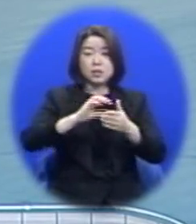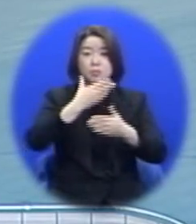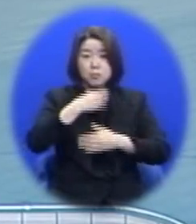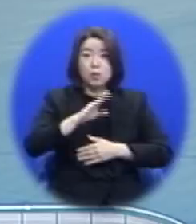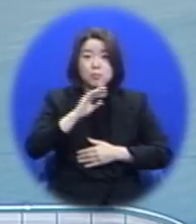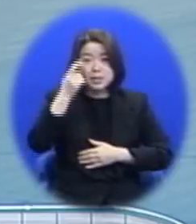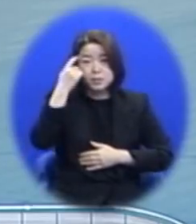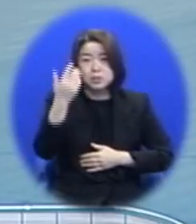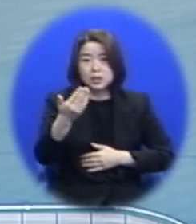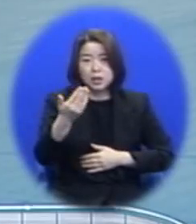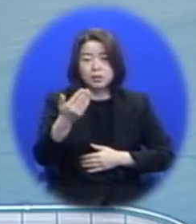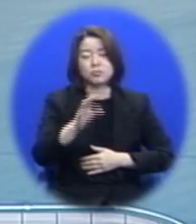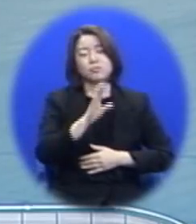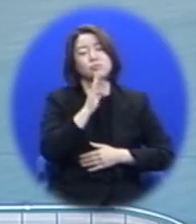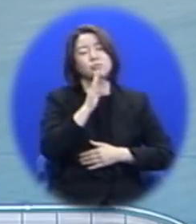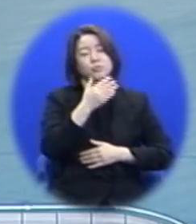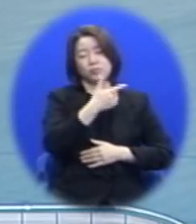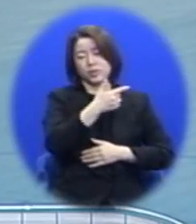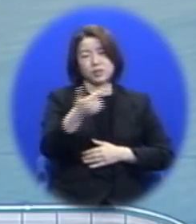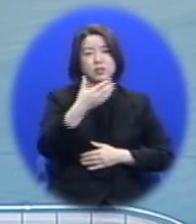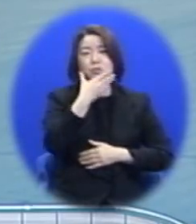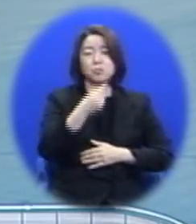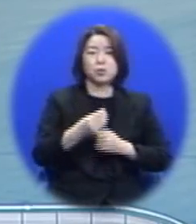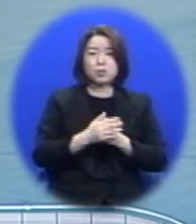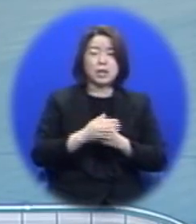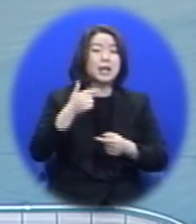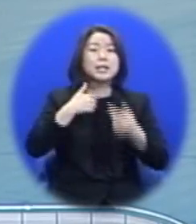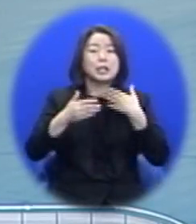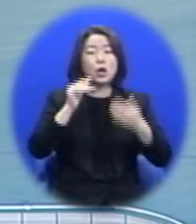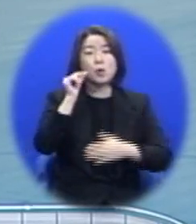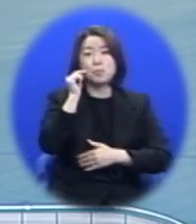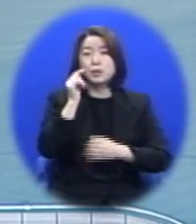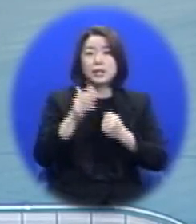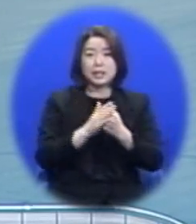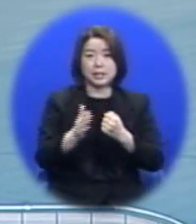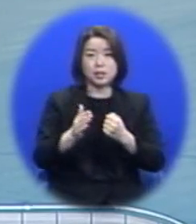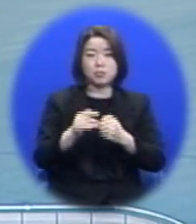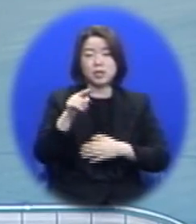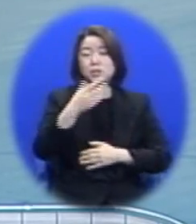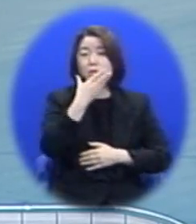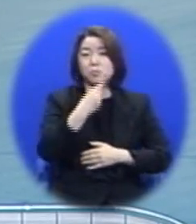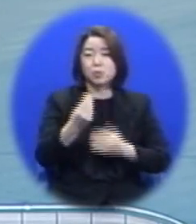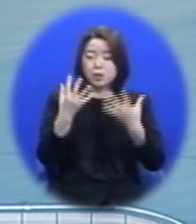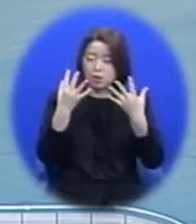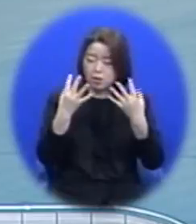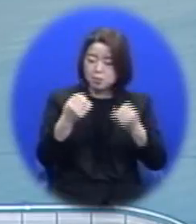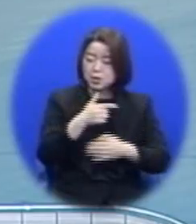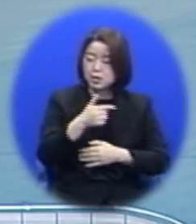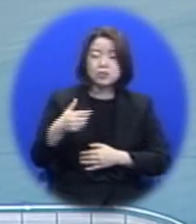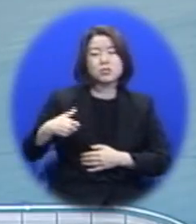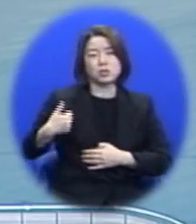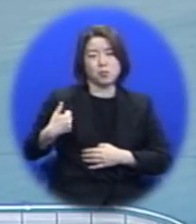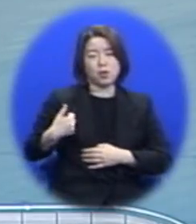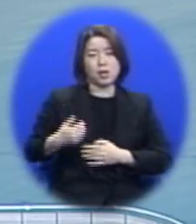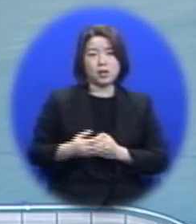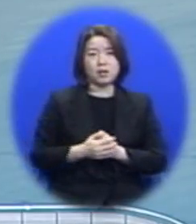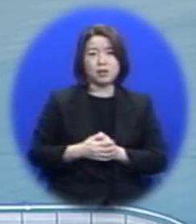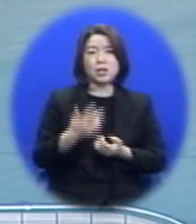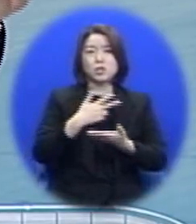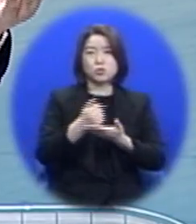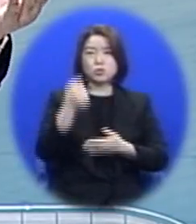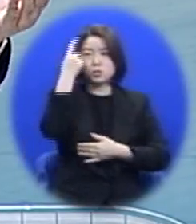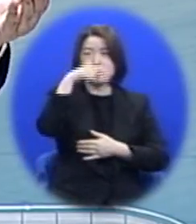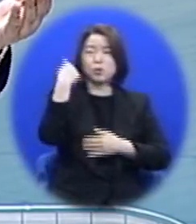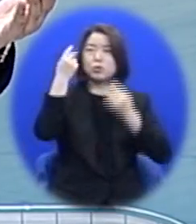대단한 복이죠. 경험 못 해보시니까 그 복이 얼마나 큰지를 모르는 겁니다. 주님의